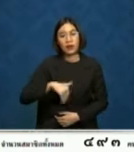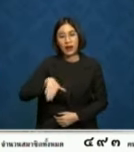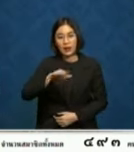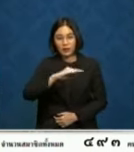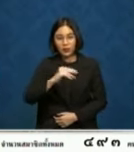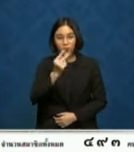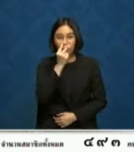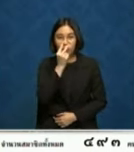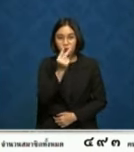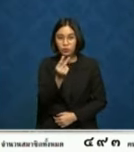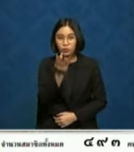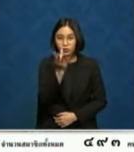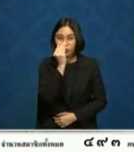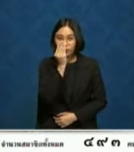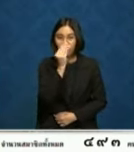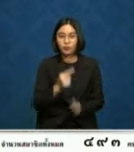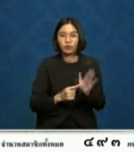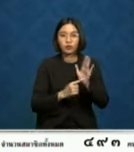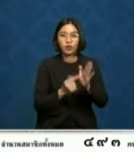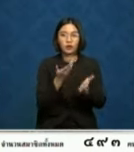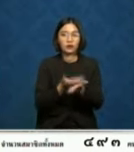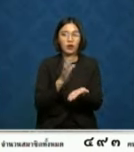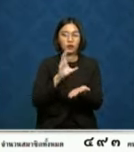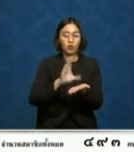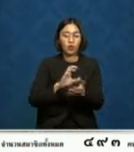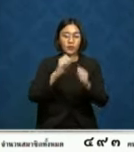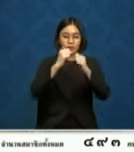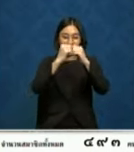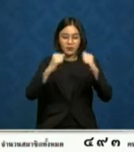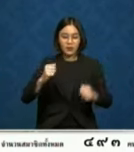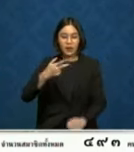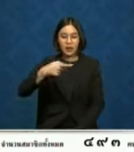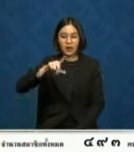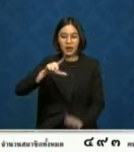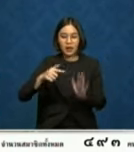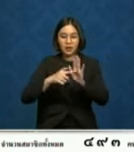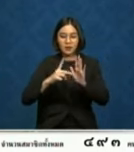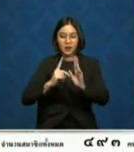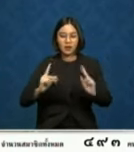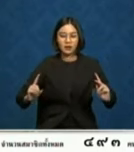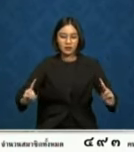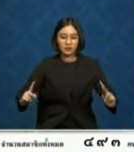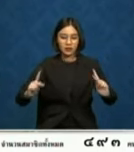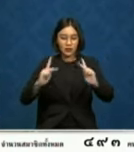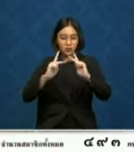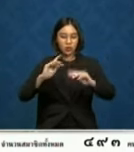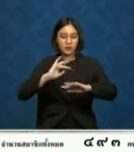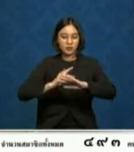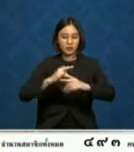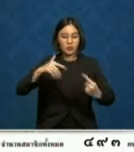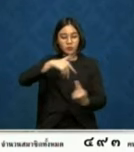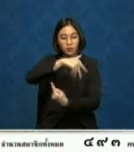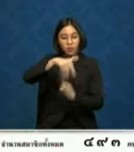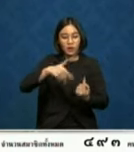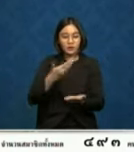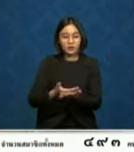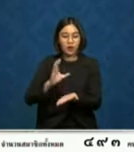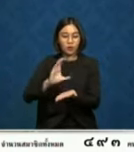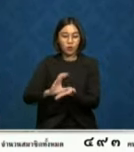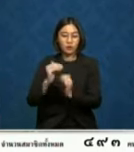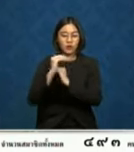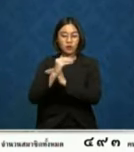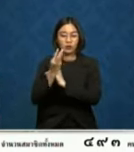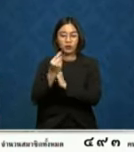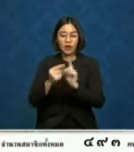และเพื่อนสมาชิกทุกท่านมาดูตัวอย่างงบประมาณของสำนักงานปลัดกระทรวงทรัพยากรธรรมชาติและสิ่งแวดล้อมที่ได้ตั้งงบประมาณไว้